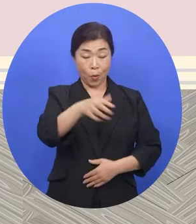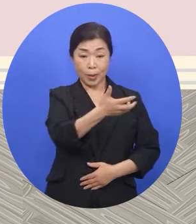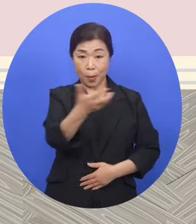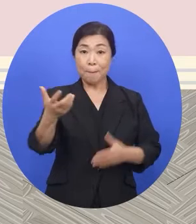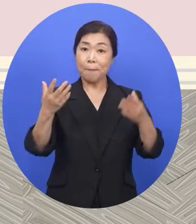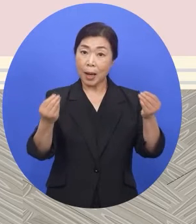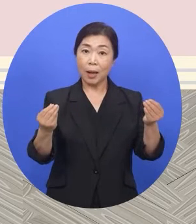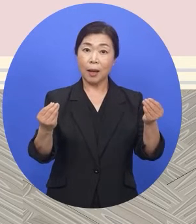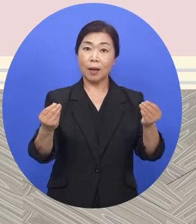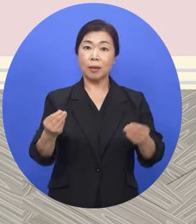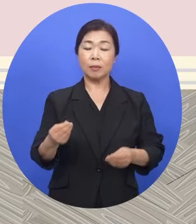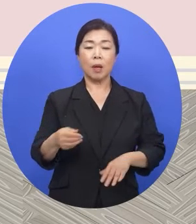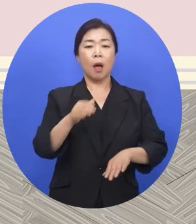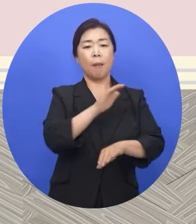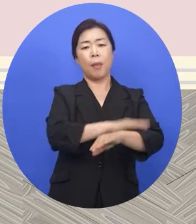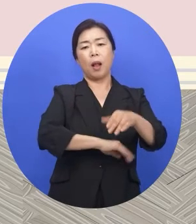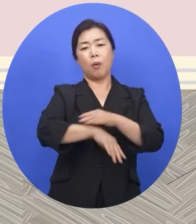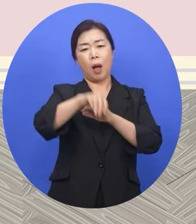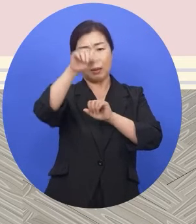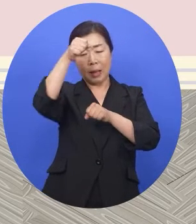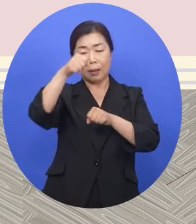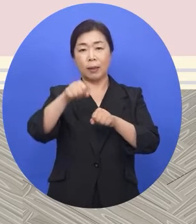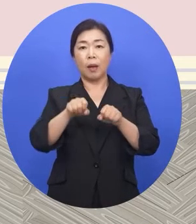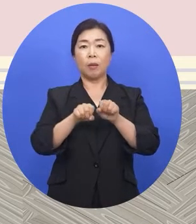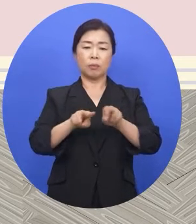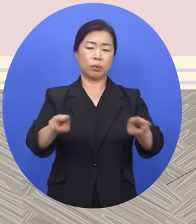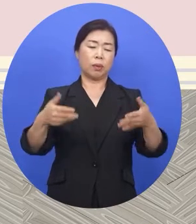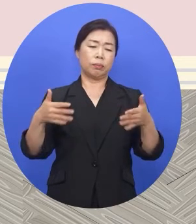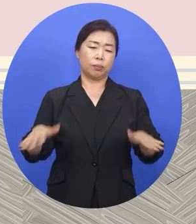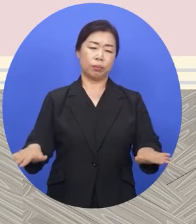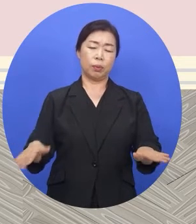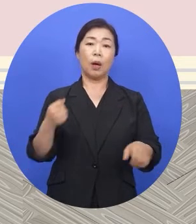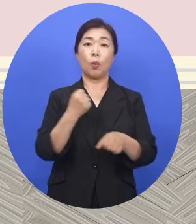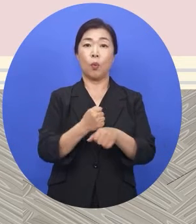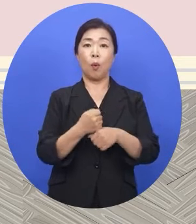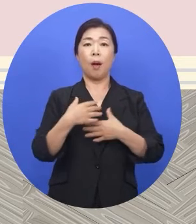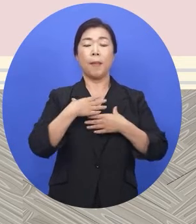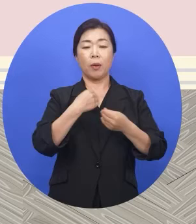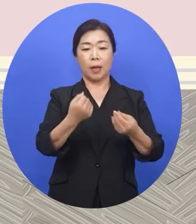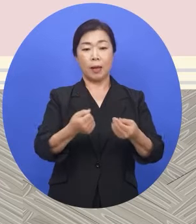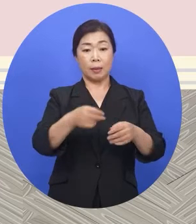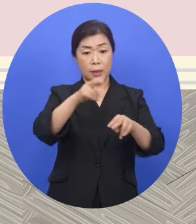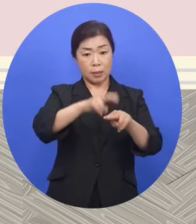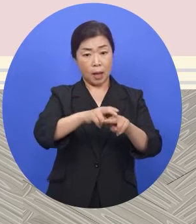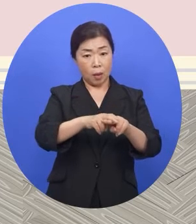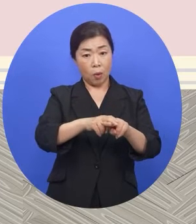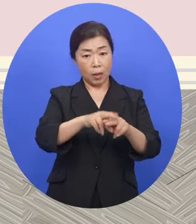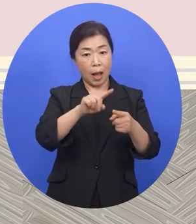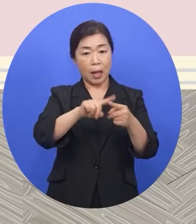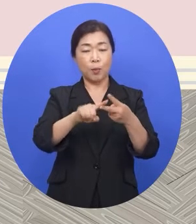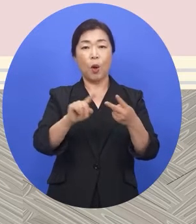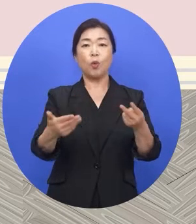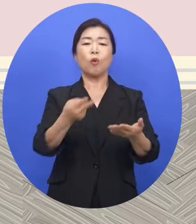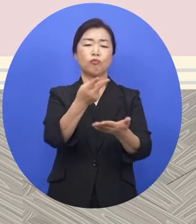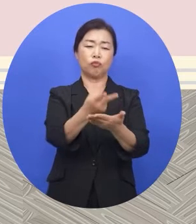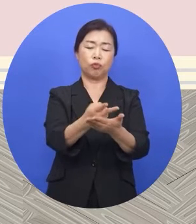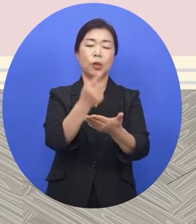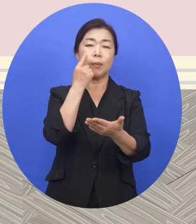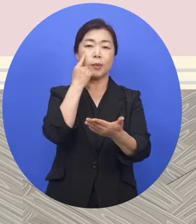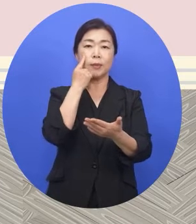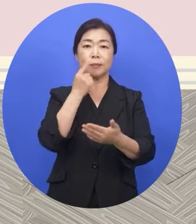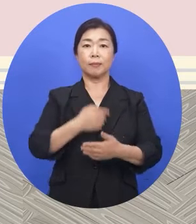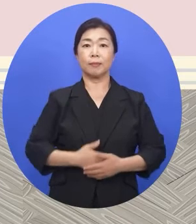장소로 이동하셨나요? 팔과 다리를 펴고 편안한 자세로 의자에 앉거나